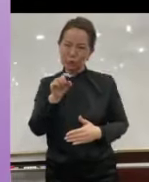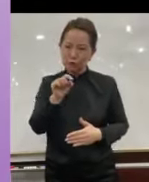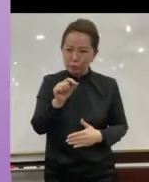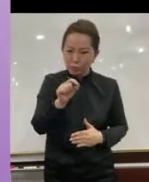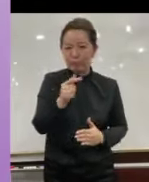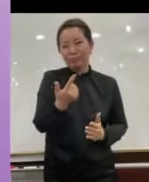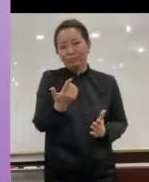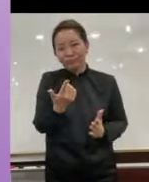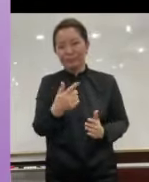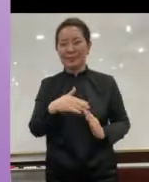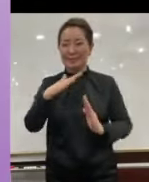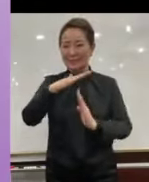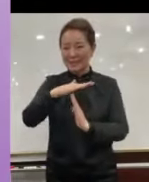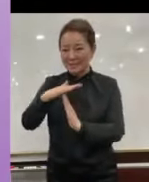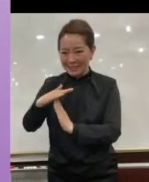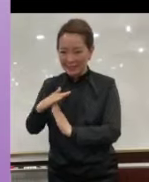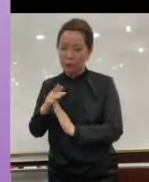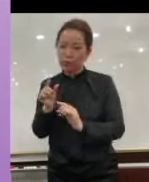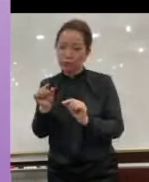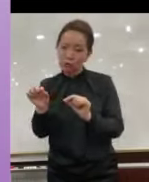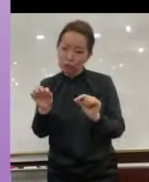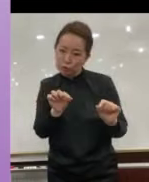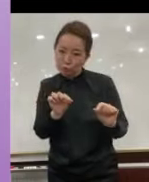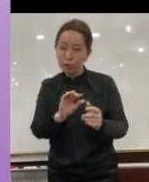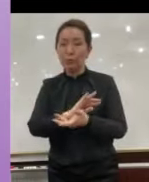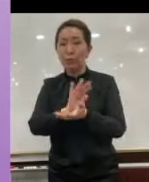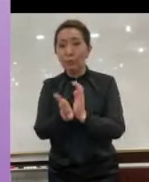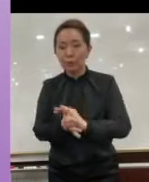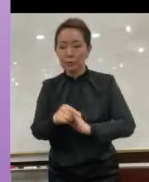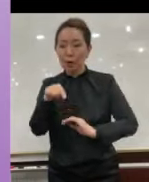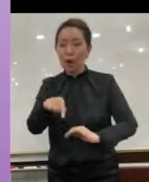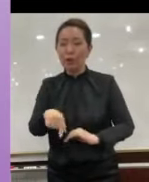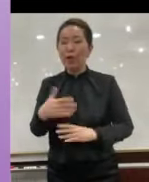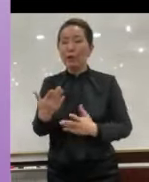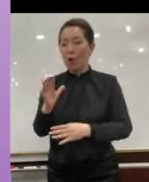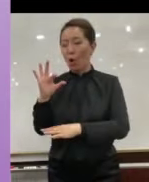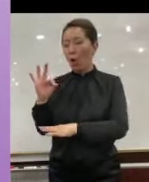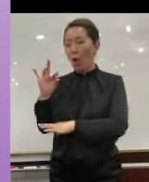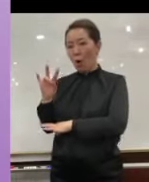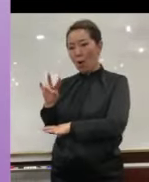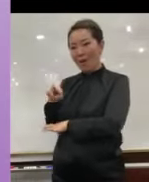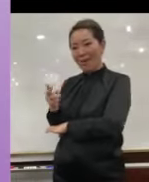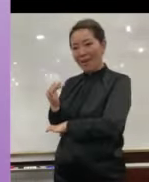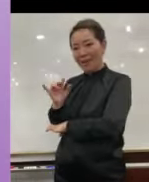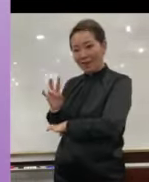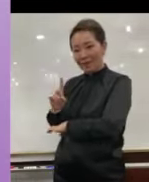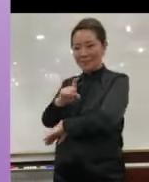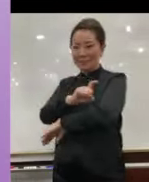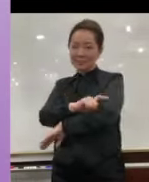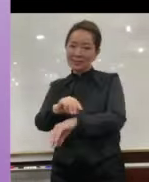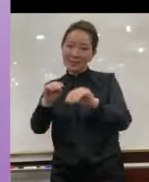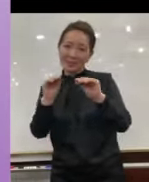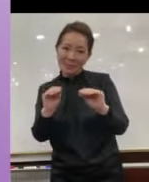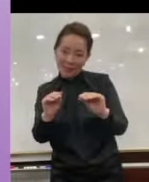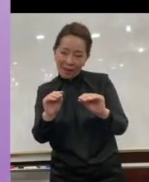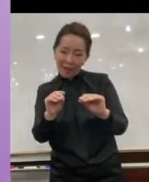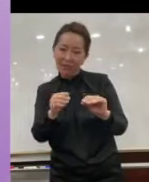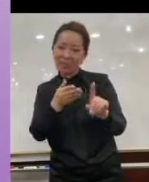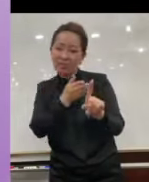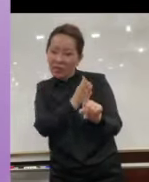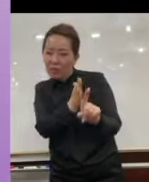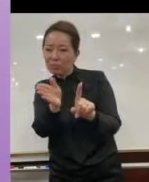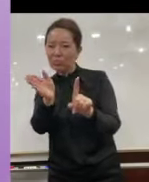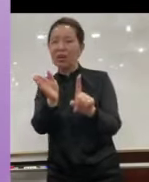хэмжээгээр саарсан. Боловч энэ онлайн хичээлээр дамжуулаад бид нар бас давуу тал гарч ирж байна.